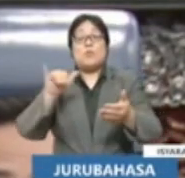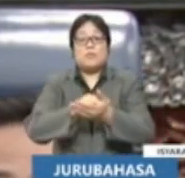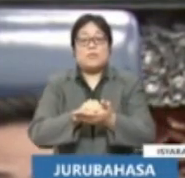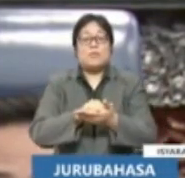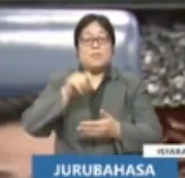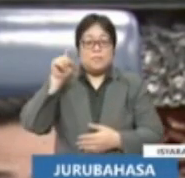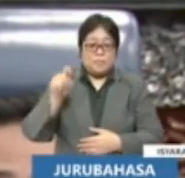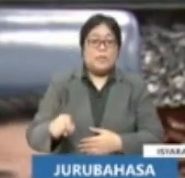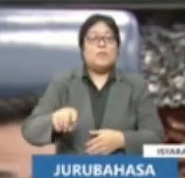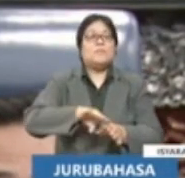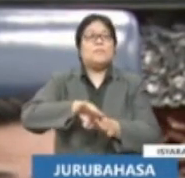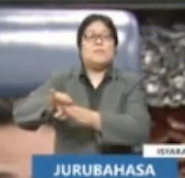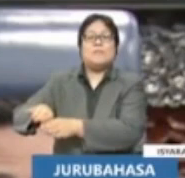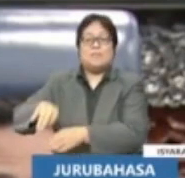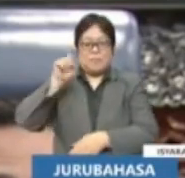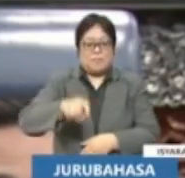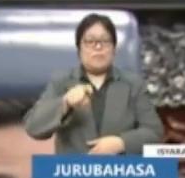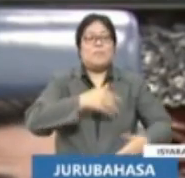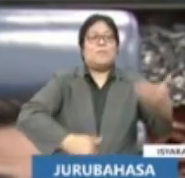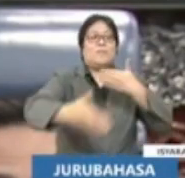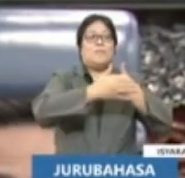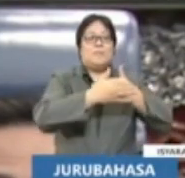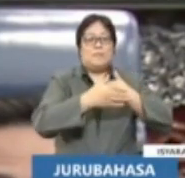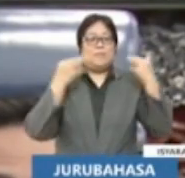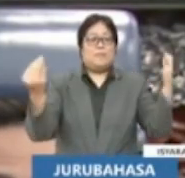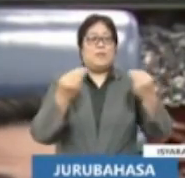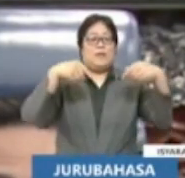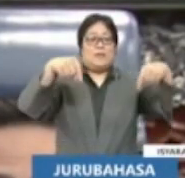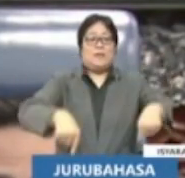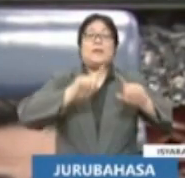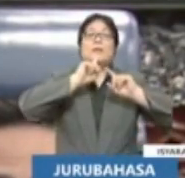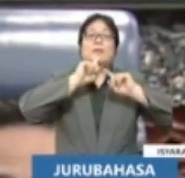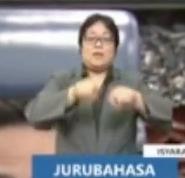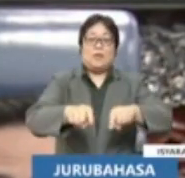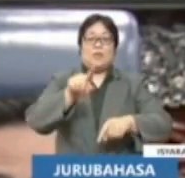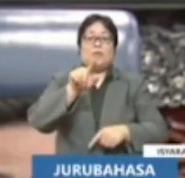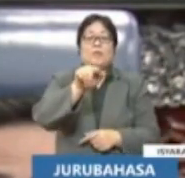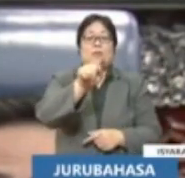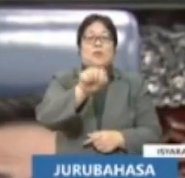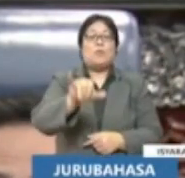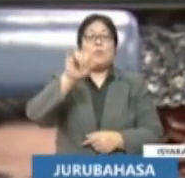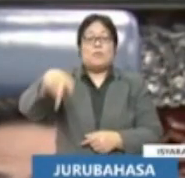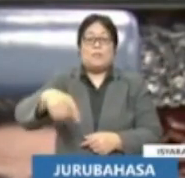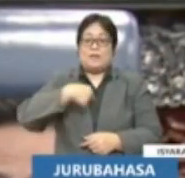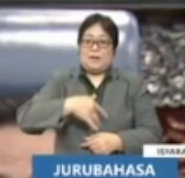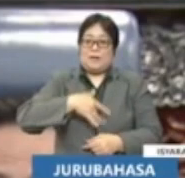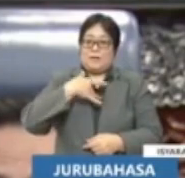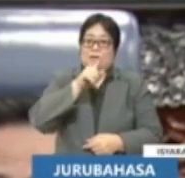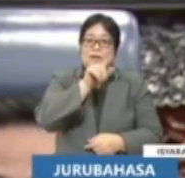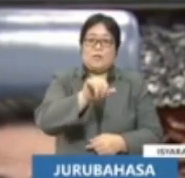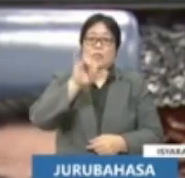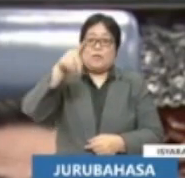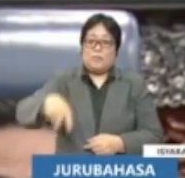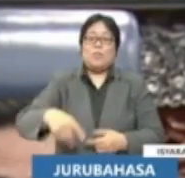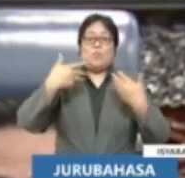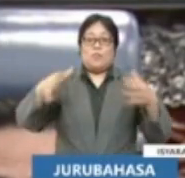perlu diletakkan dan beliau perlu pulang ke majlis ini untuk menjawab kepada Tan Sri Yang Ketua. Dan saya rasa Tan Sri Yang Ketua